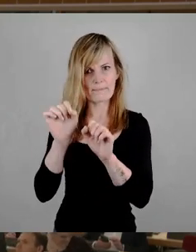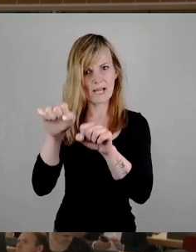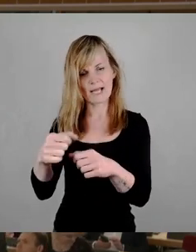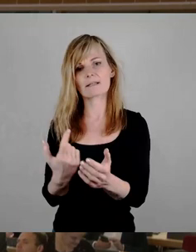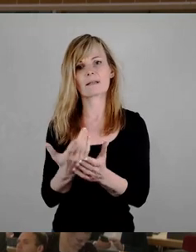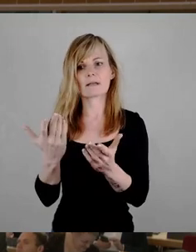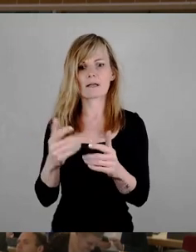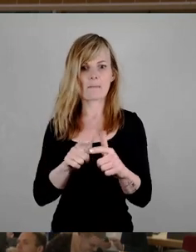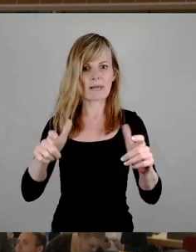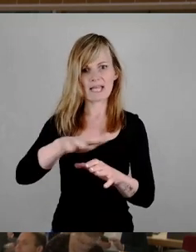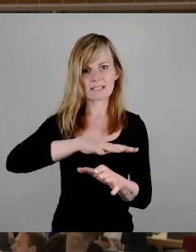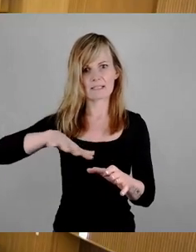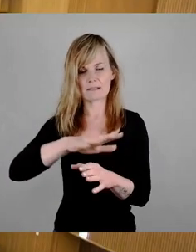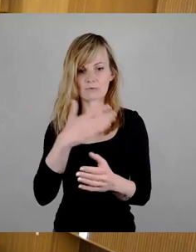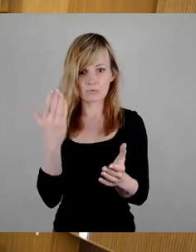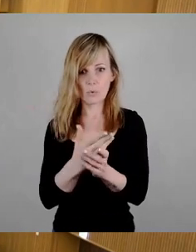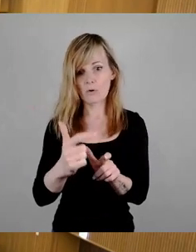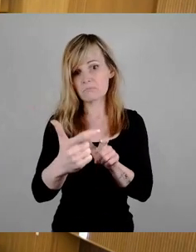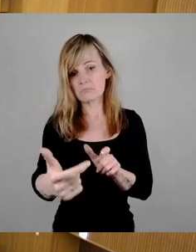und beschlossen ist?